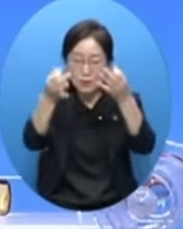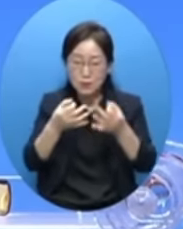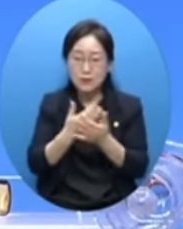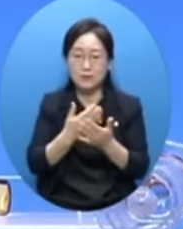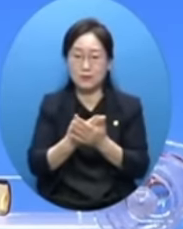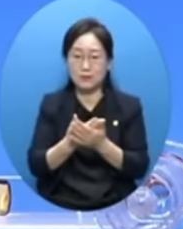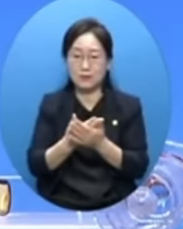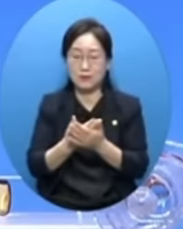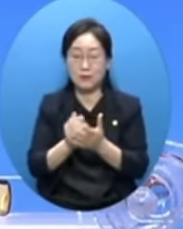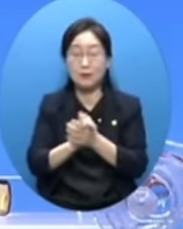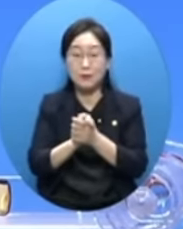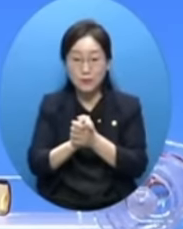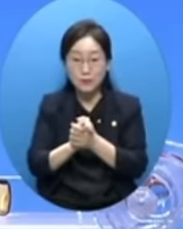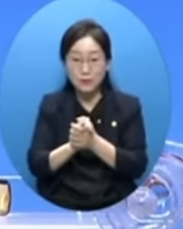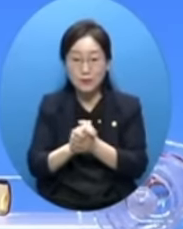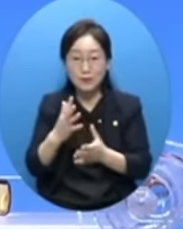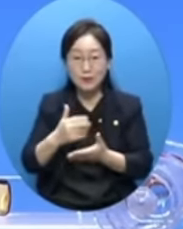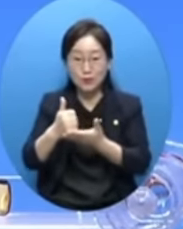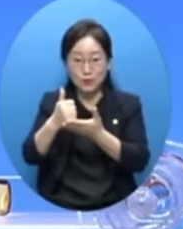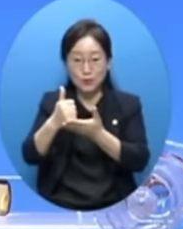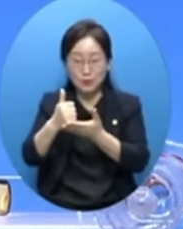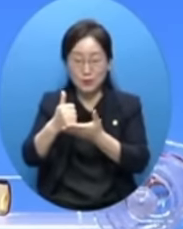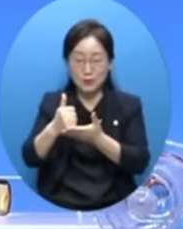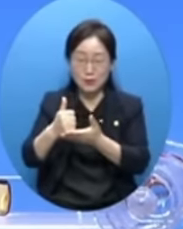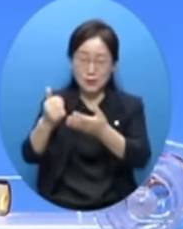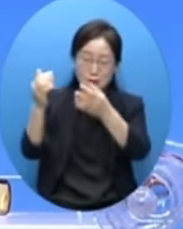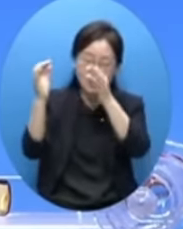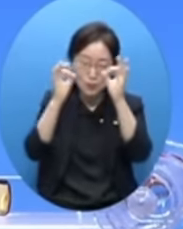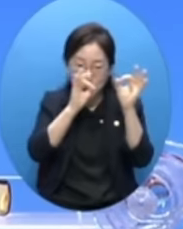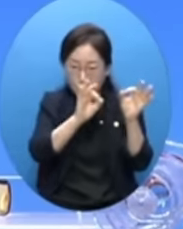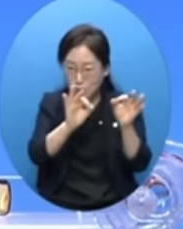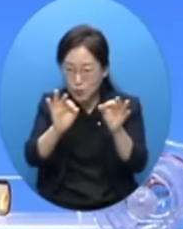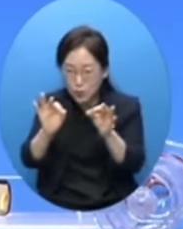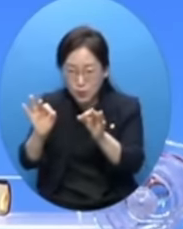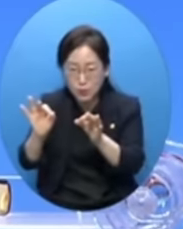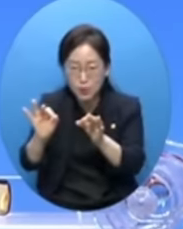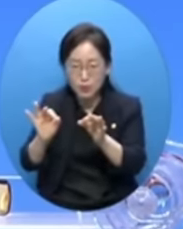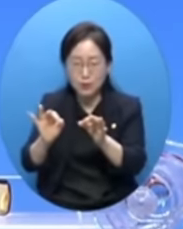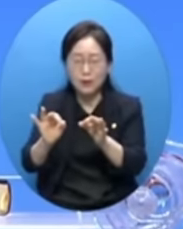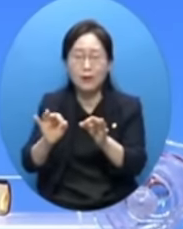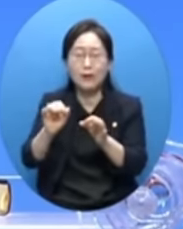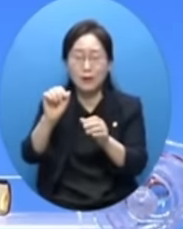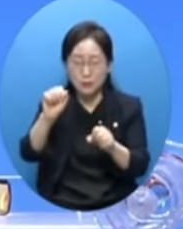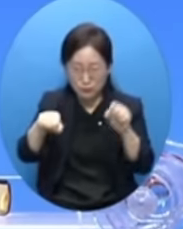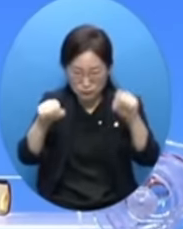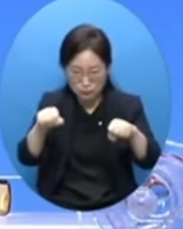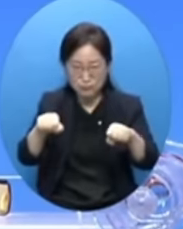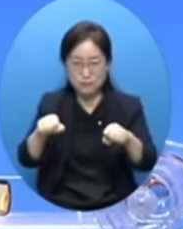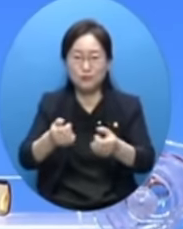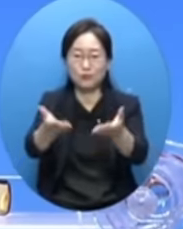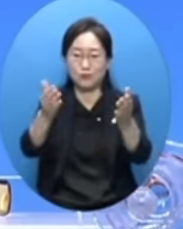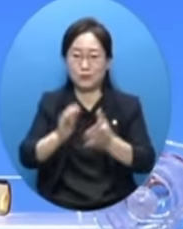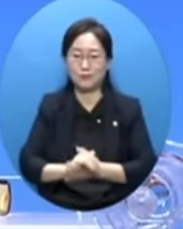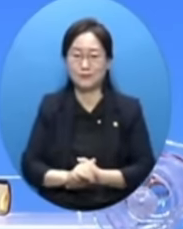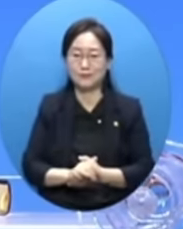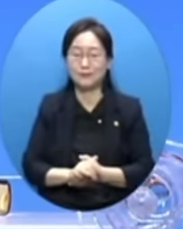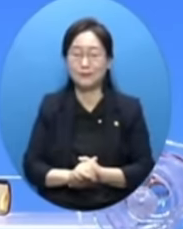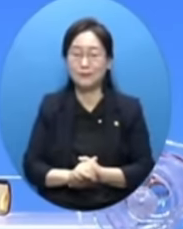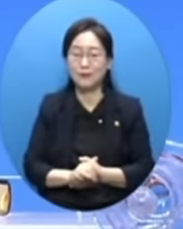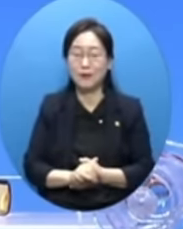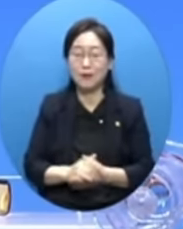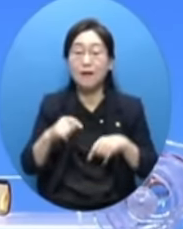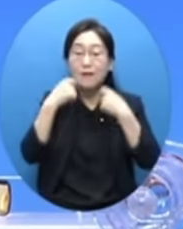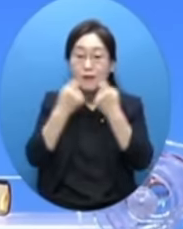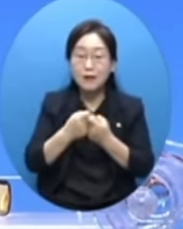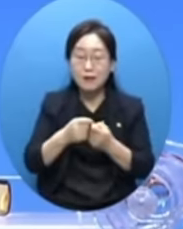여겨주옵소서. 기도하면 주님께서 우리의 눈물의 기도를 들으시고 불쌍히 보시고 응답해 주시는 것입니다. 개인의